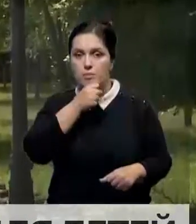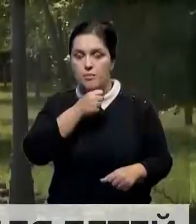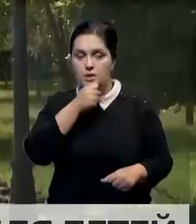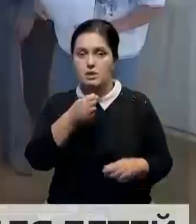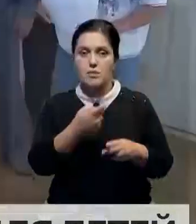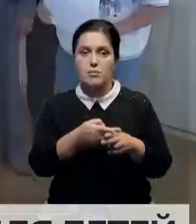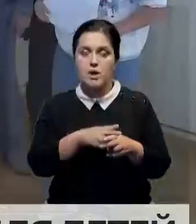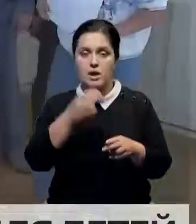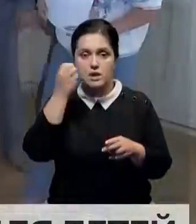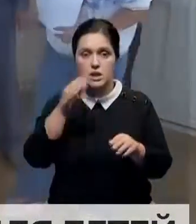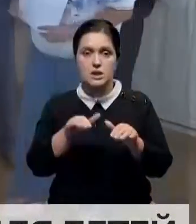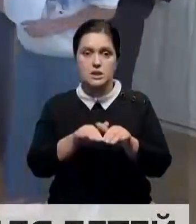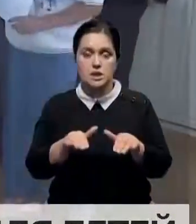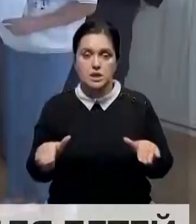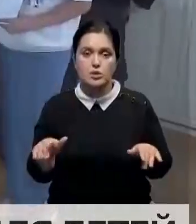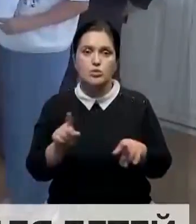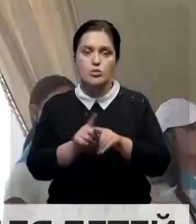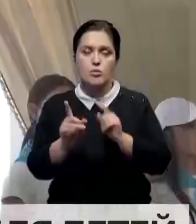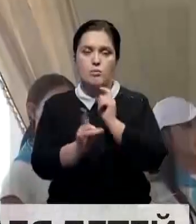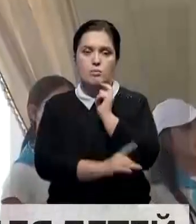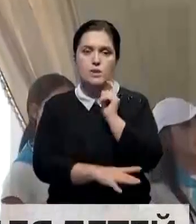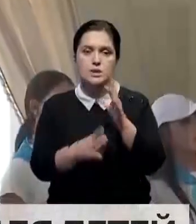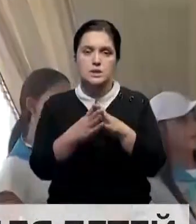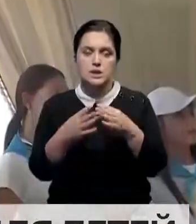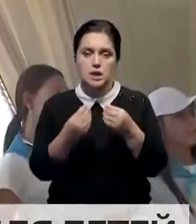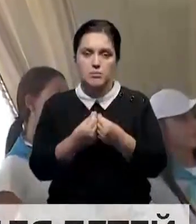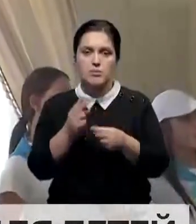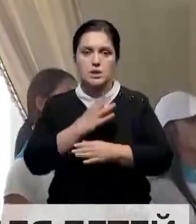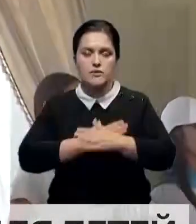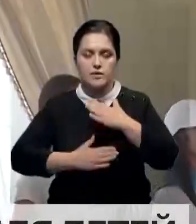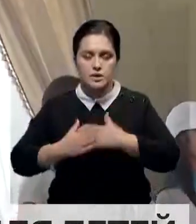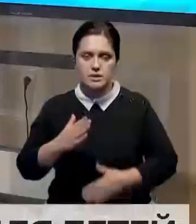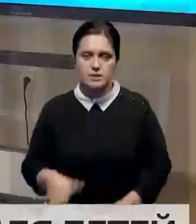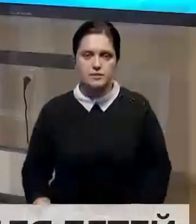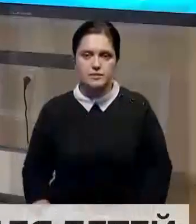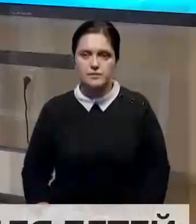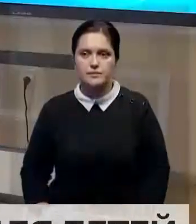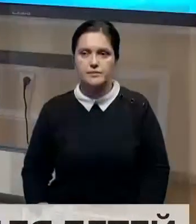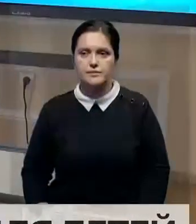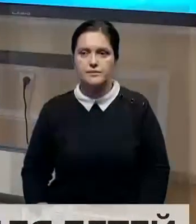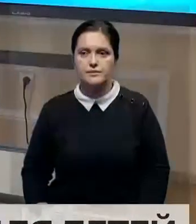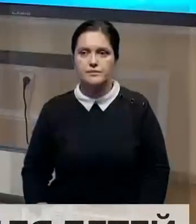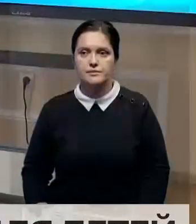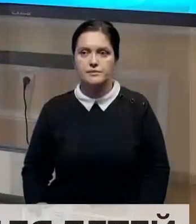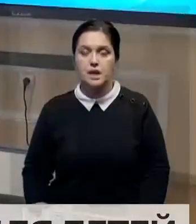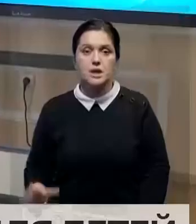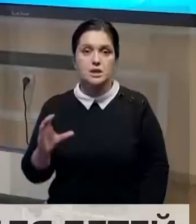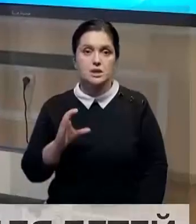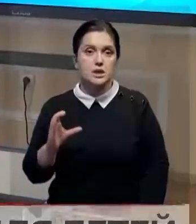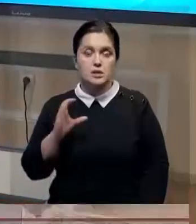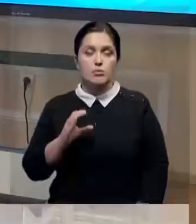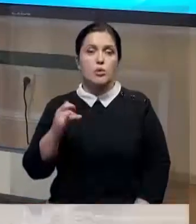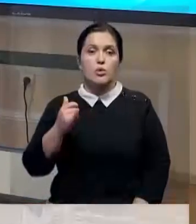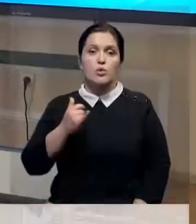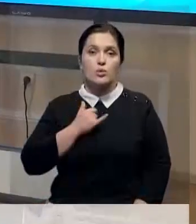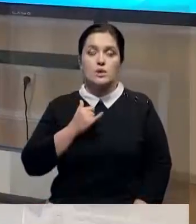одаренные и талантливые школьники, а также дети из малообеспеченных семей, дети с особыми потребностями. В сентябре у наших